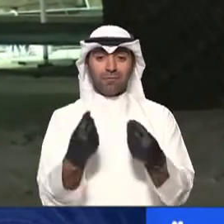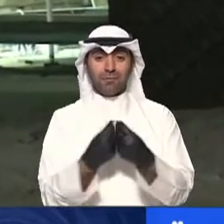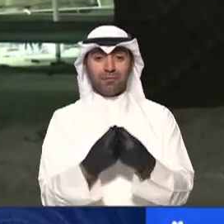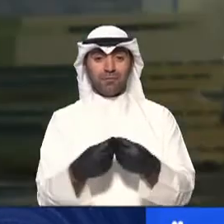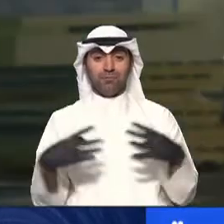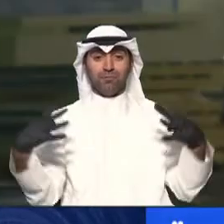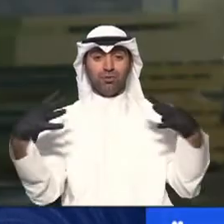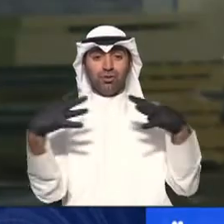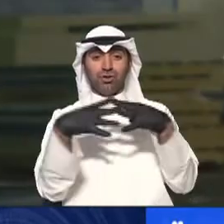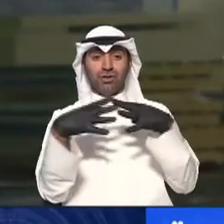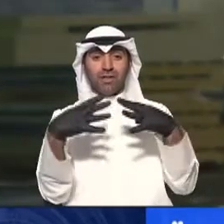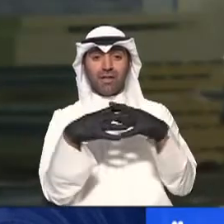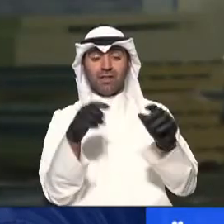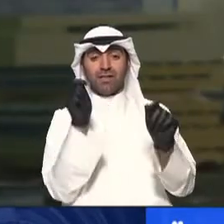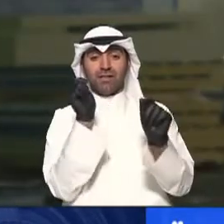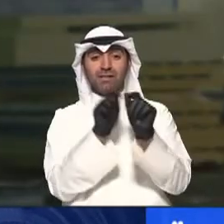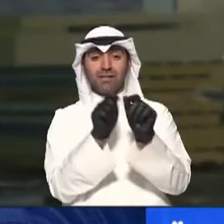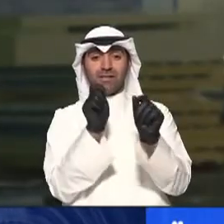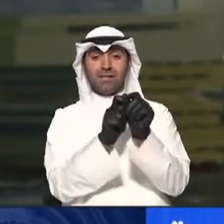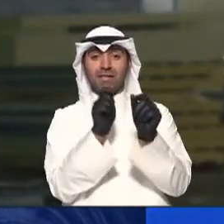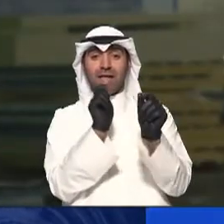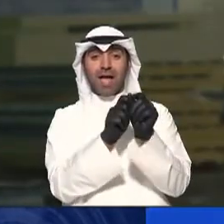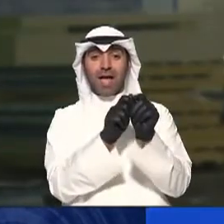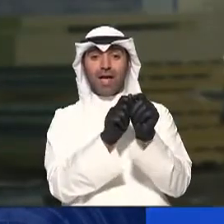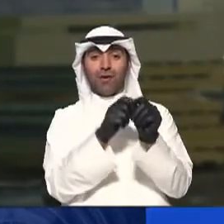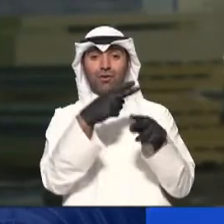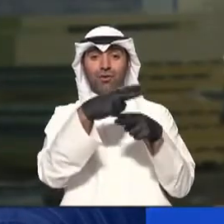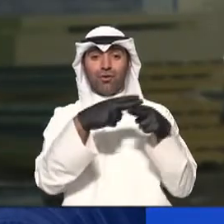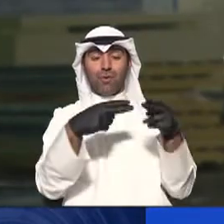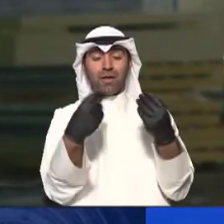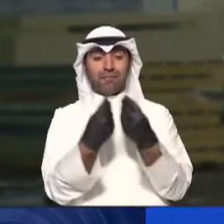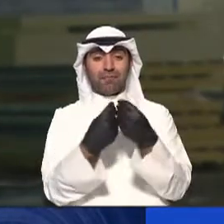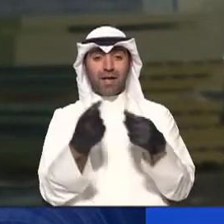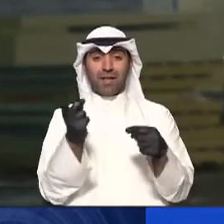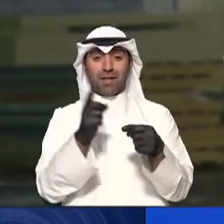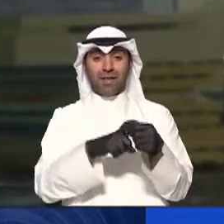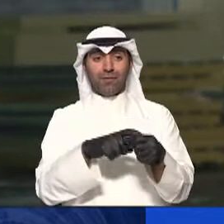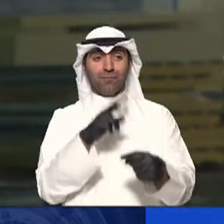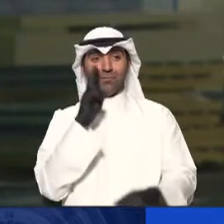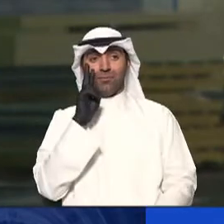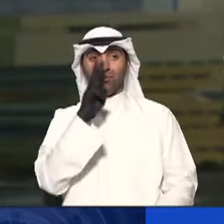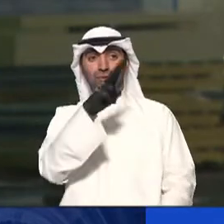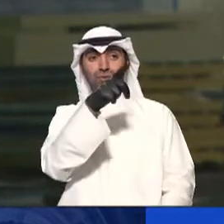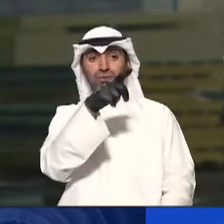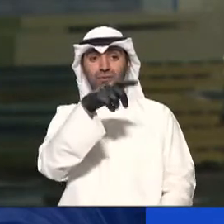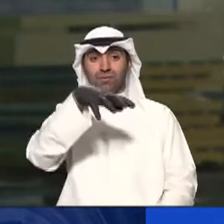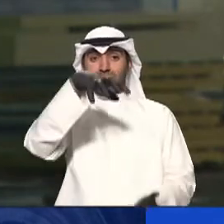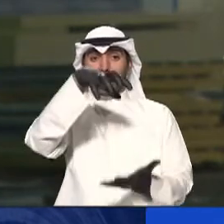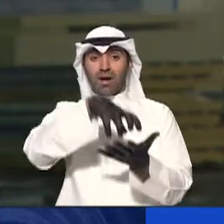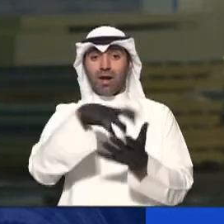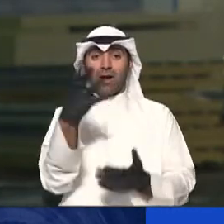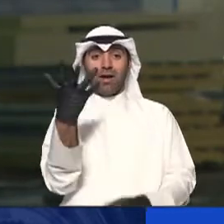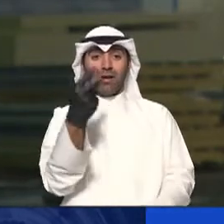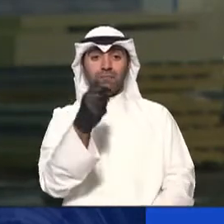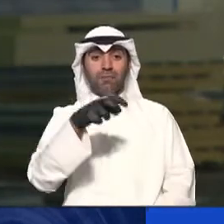بتوسعه وعمل بنيه تحتيه جديده لقاعه رقم 8 حاليا، وهي عبارة